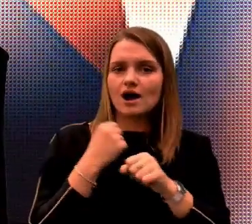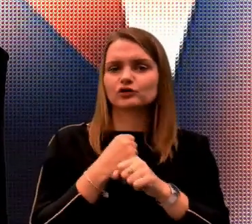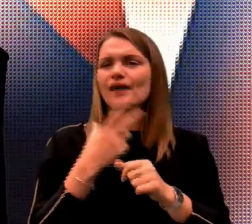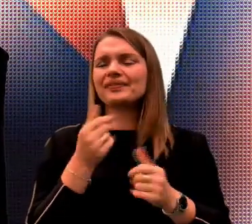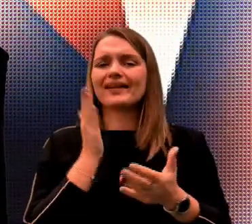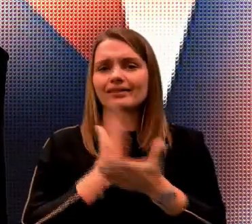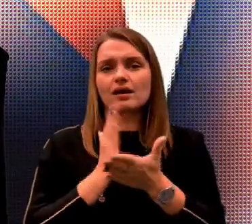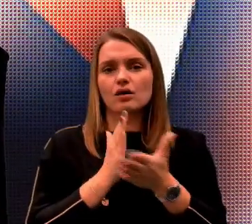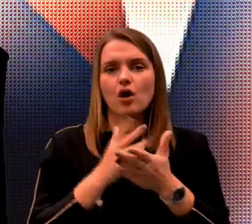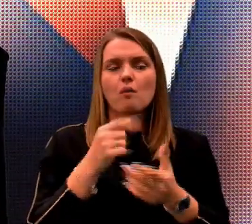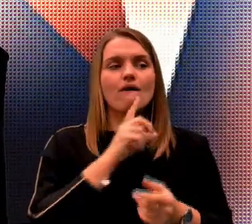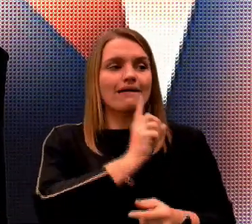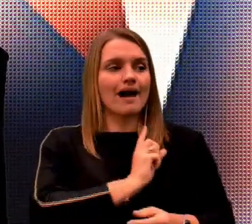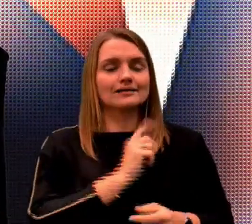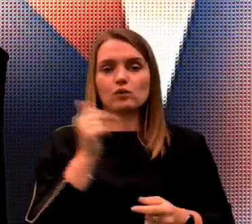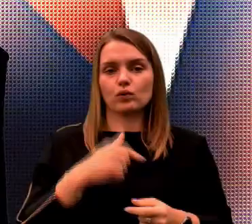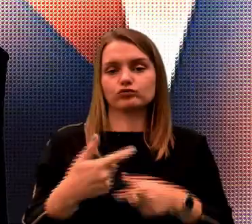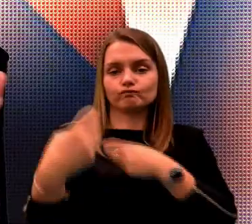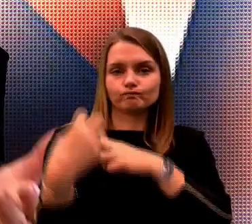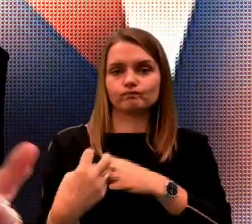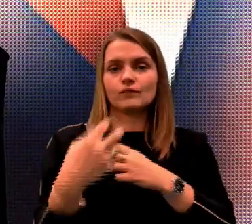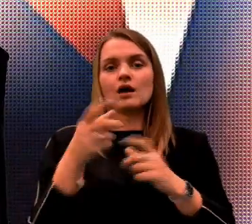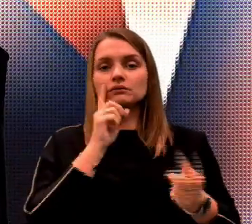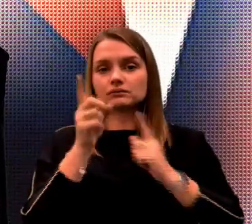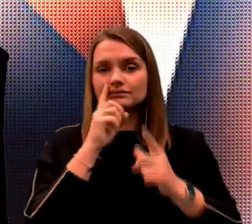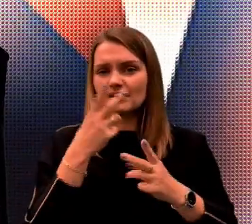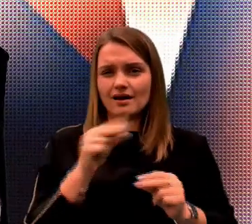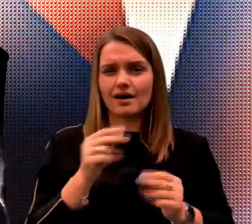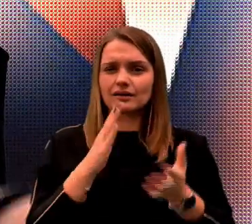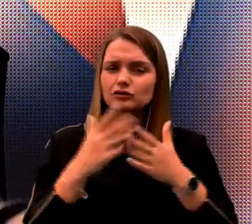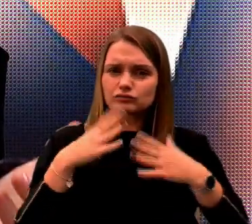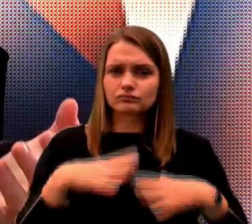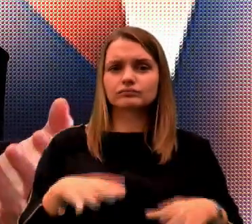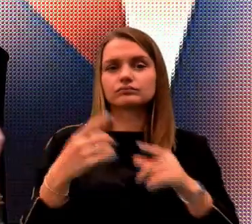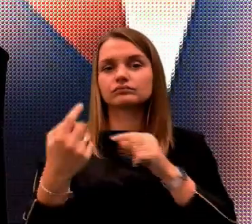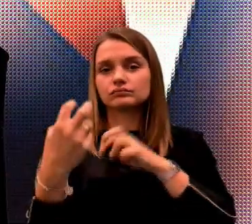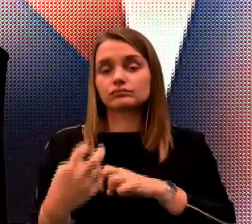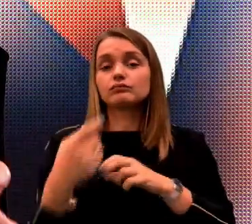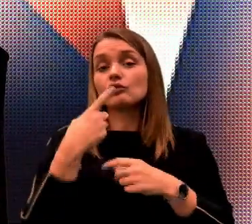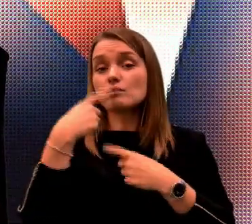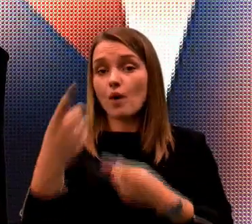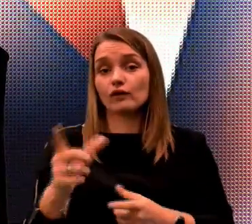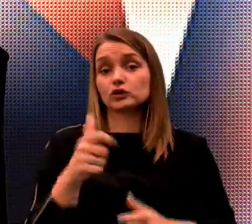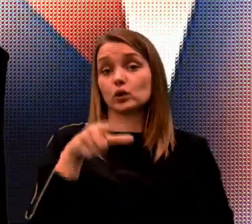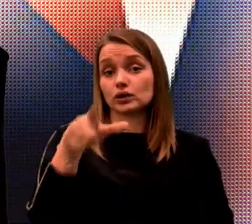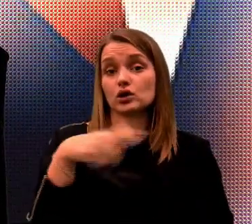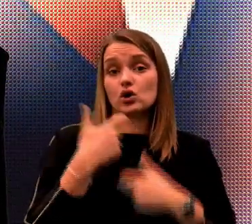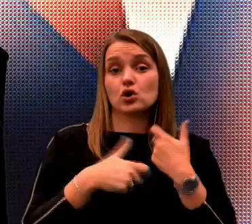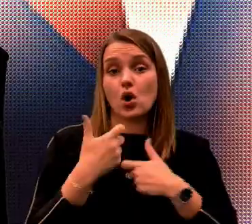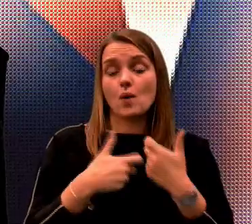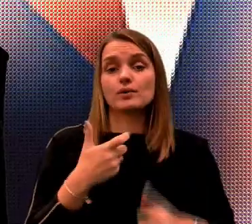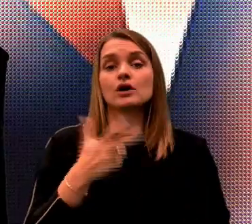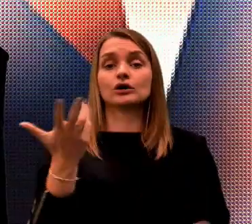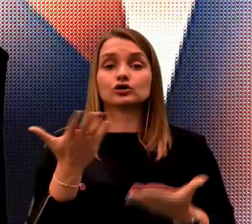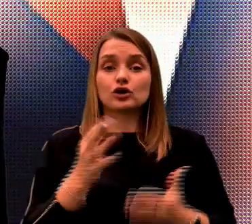bo każą, byśmy usiedli ze sobą i bym panu powiedziała, co pan robi dobrze, gdzie ma pan mocne strony i jakie